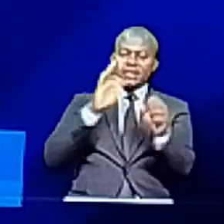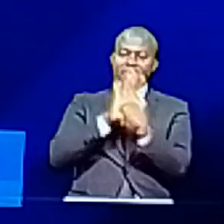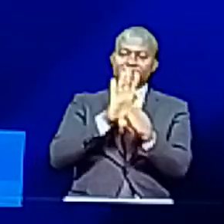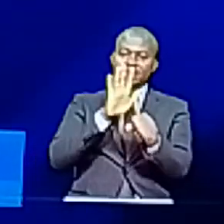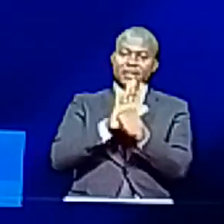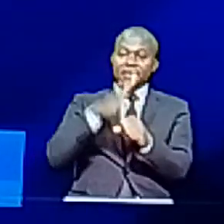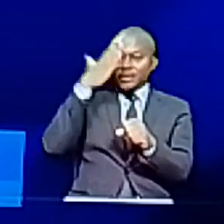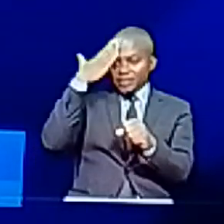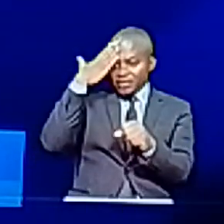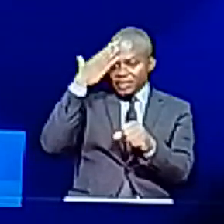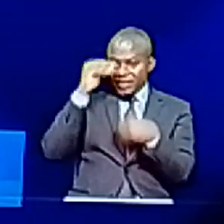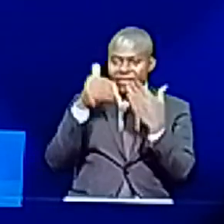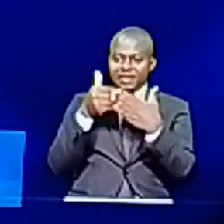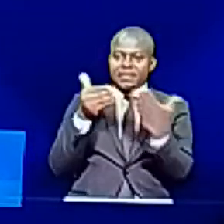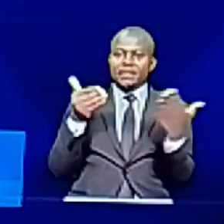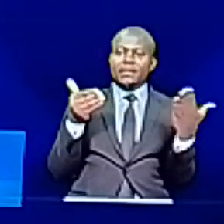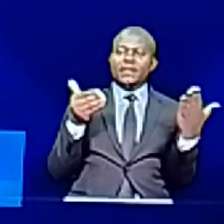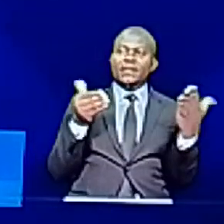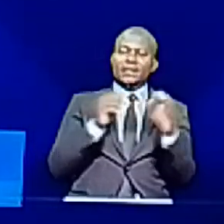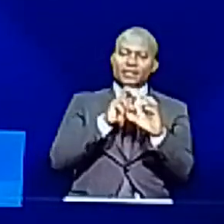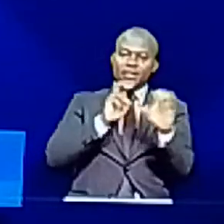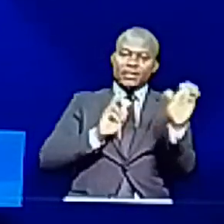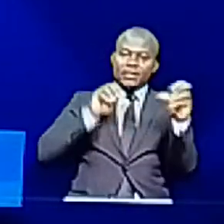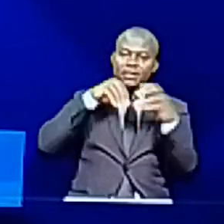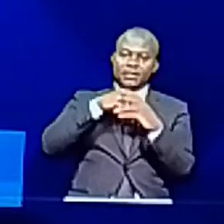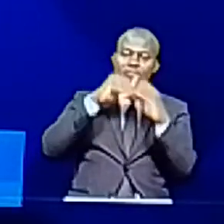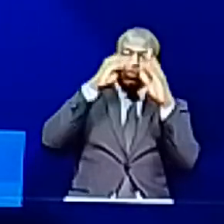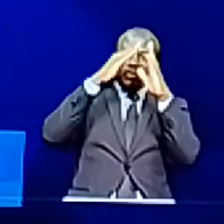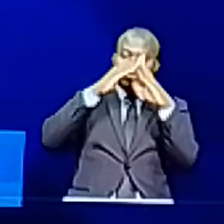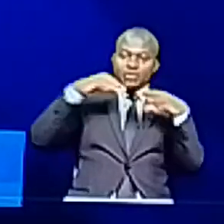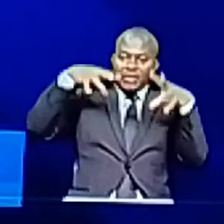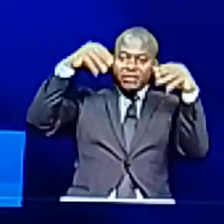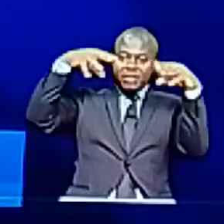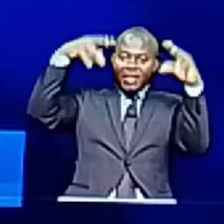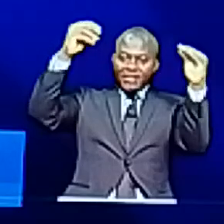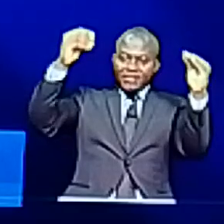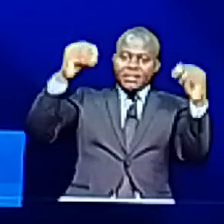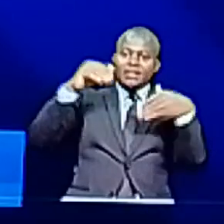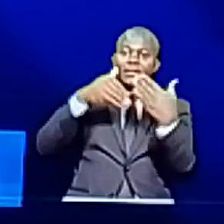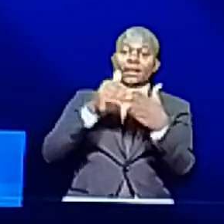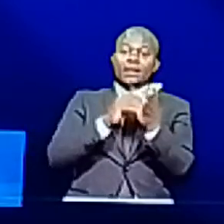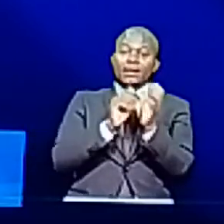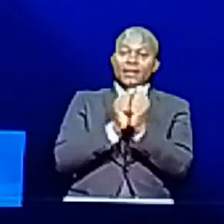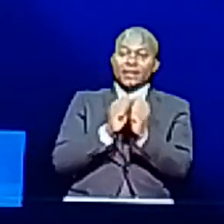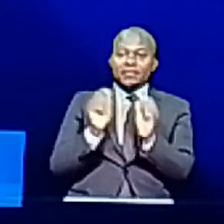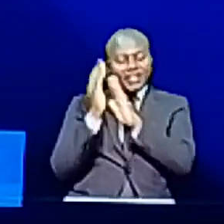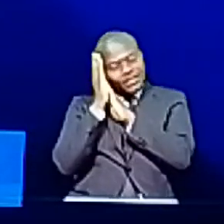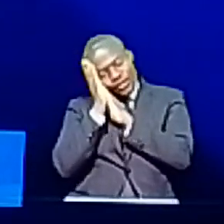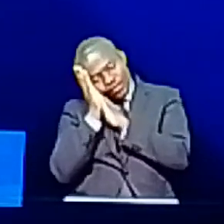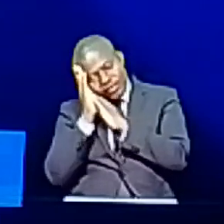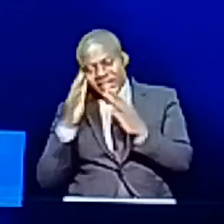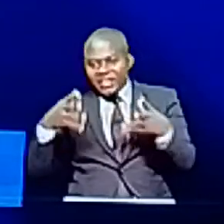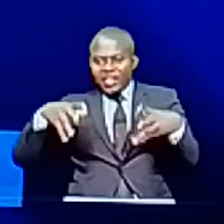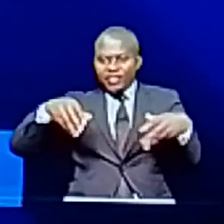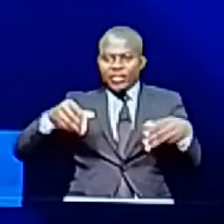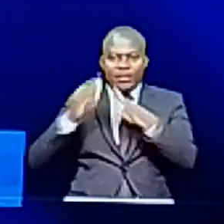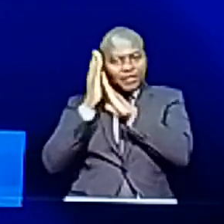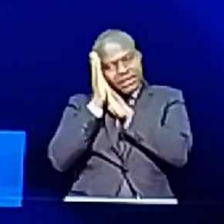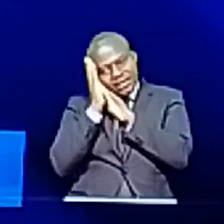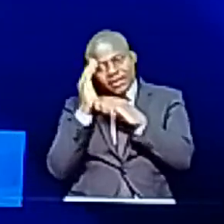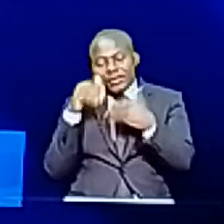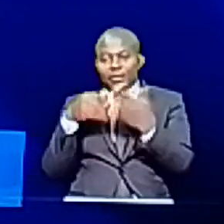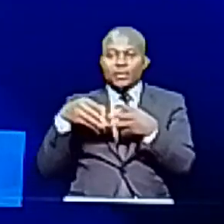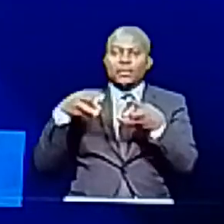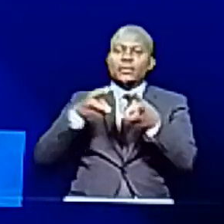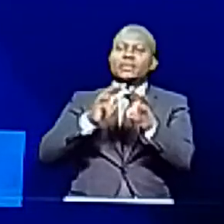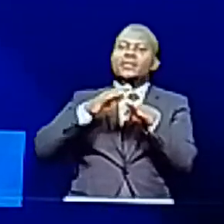kuko wadukuye muri nyakatsi y'amazu n'iyo ku buriri ku buryo cya